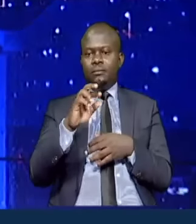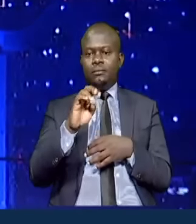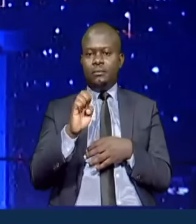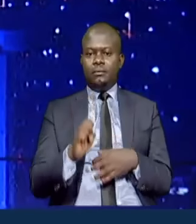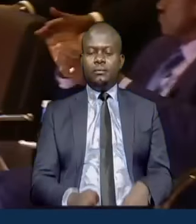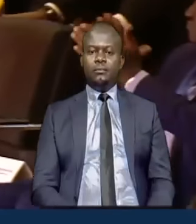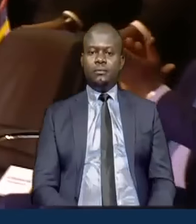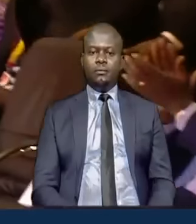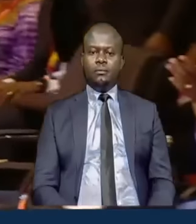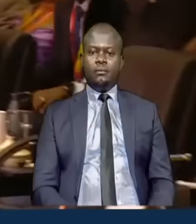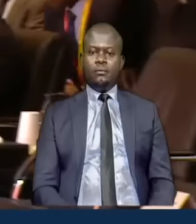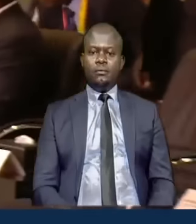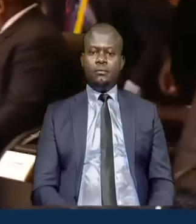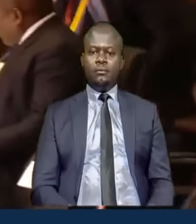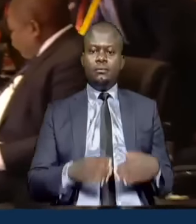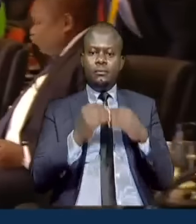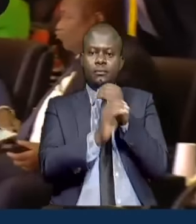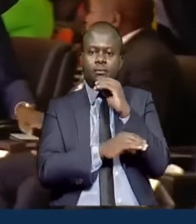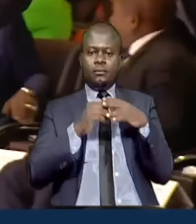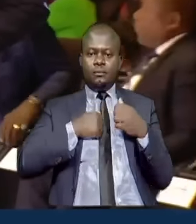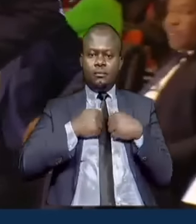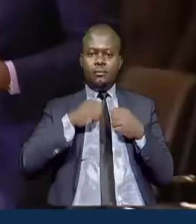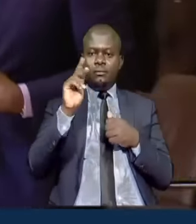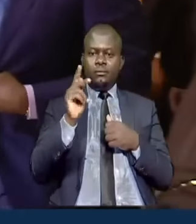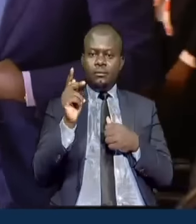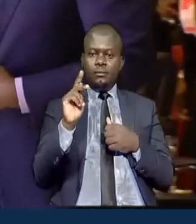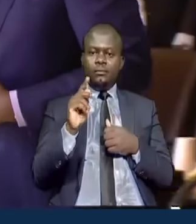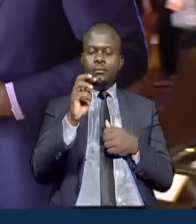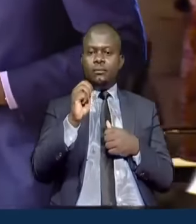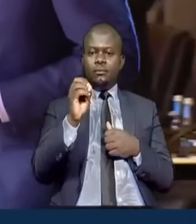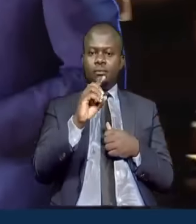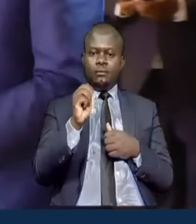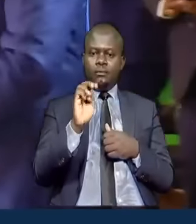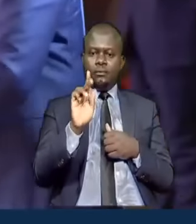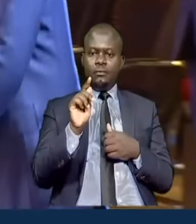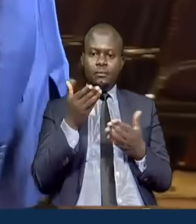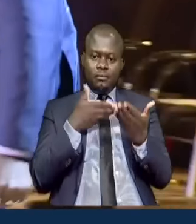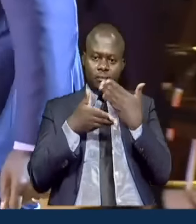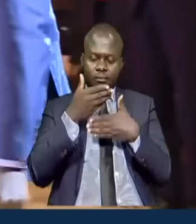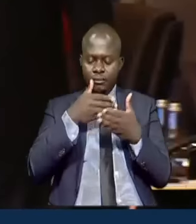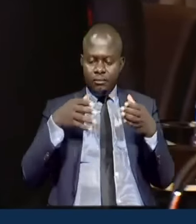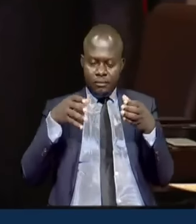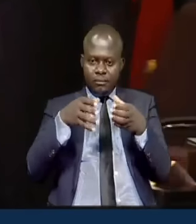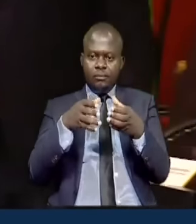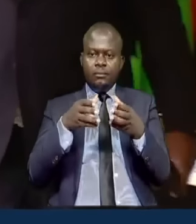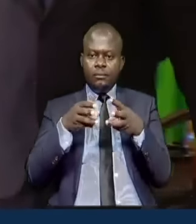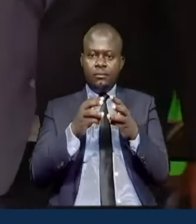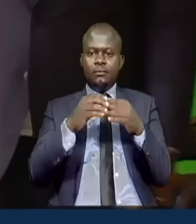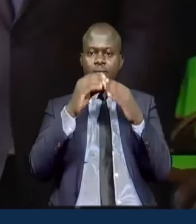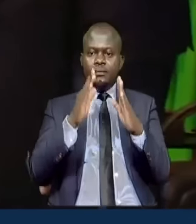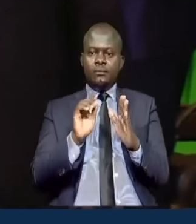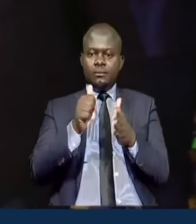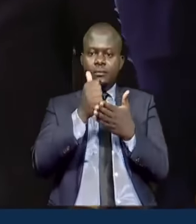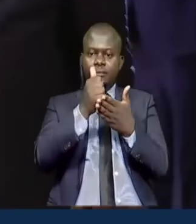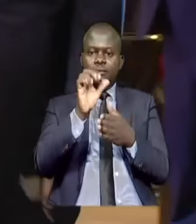Gatarayiha abakuru b'ibihugu by'u Rwanda Kenya na Mozambique bahuriye mu kiganiro cyagarukaga ku buryo bw'imiyoborere bushobora gufasha